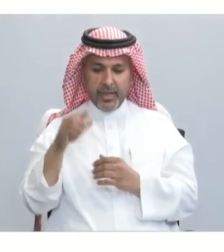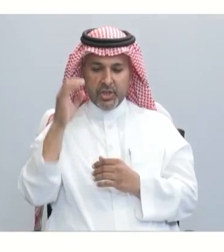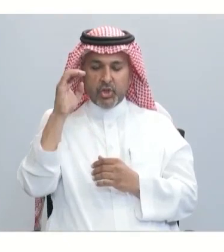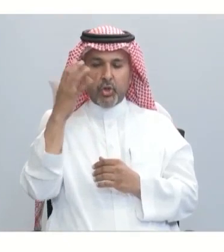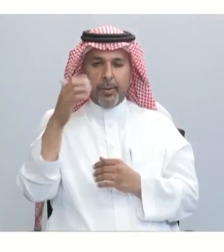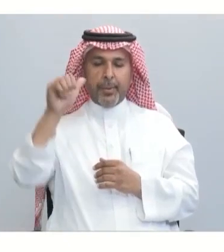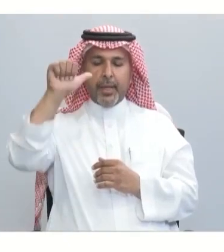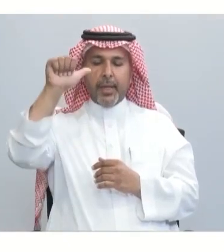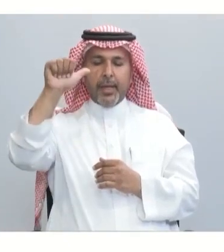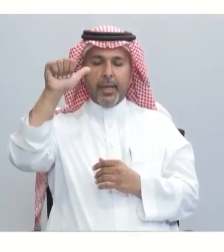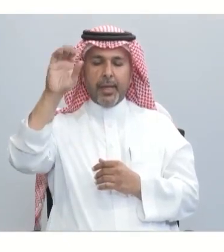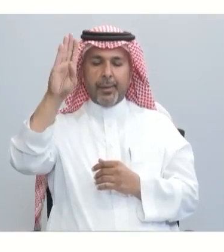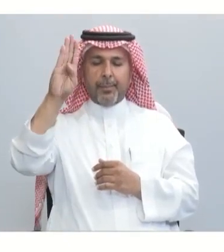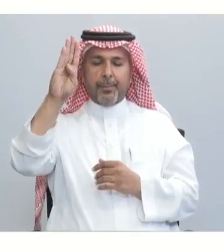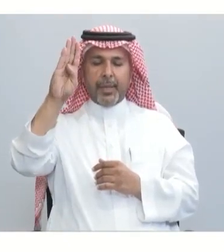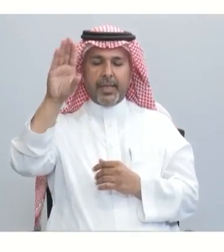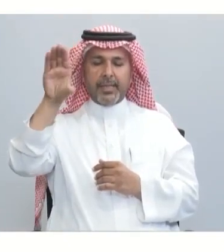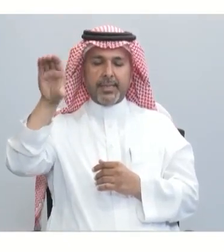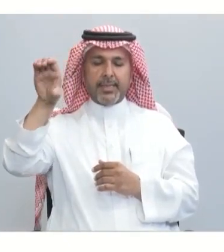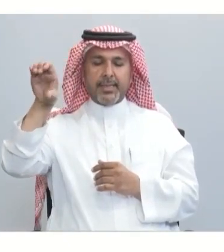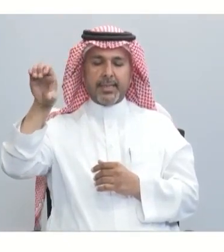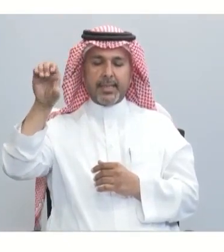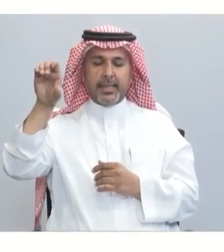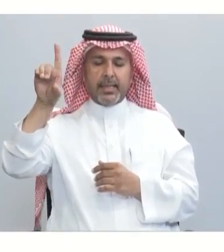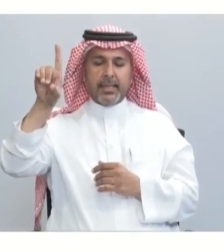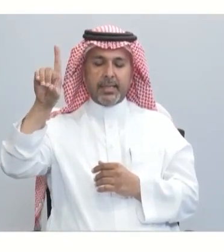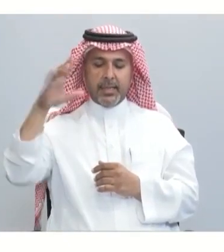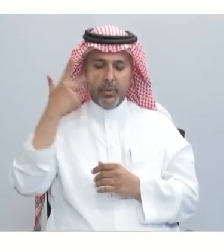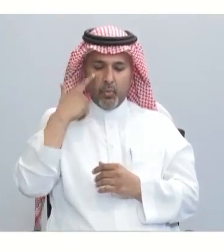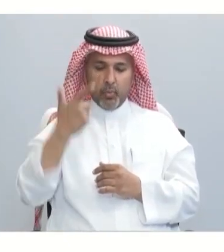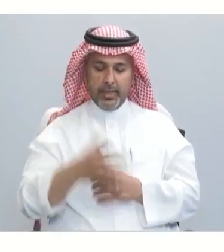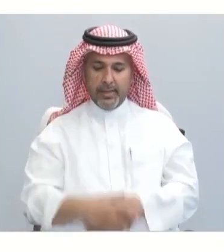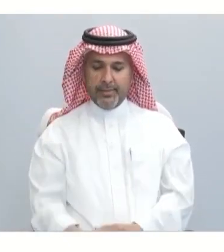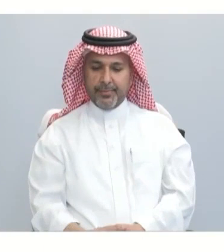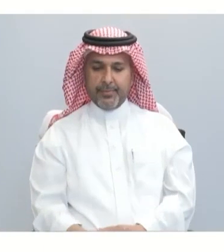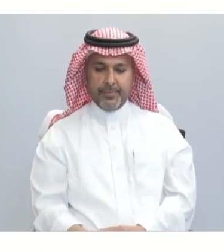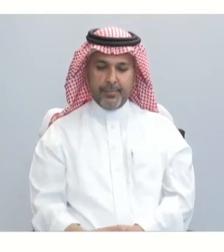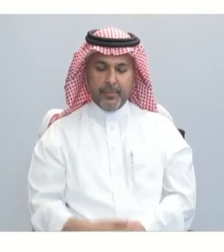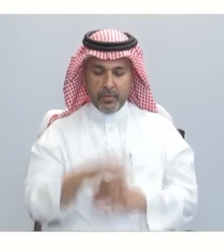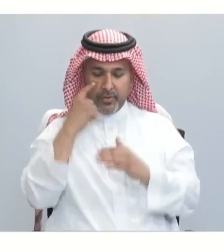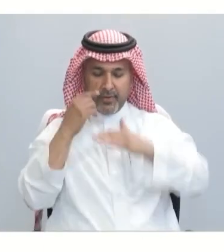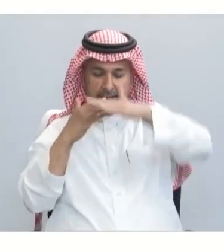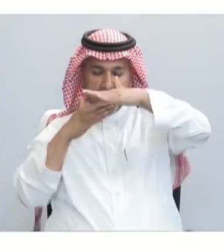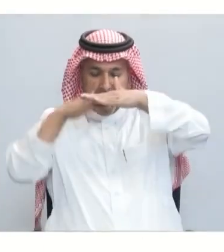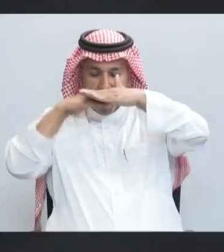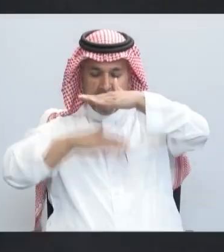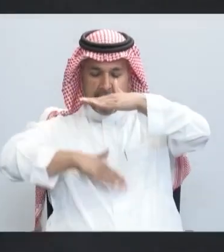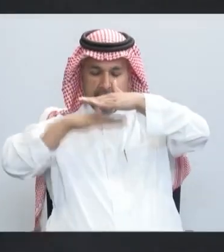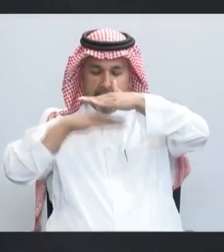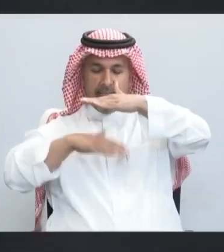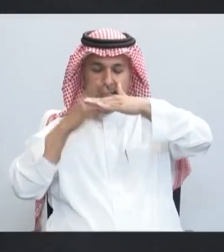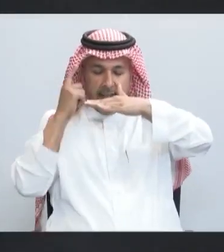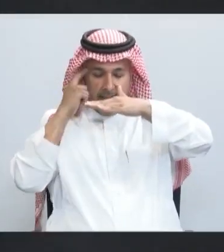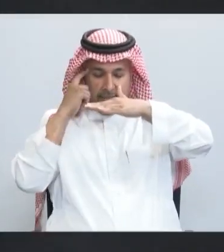ادنى عندي طبعا هذا واضح ان التمثيل البياني للمتباينه ليه لان فيه منطق اللي هي تمثل المتباينه